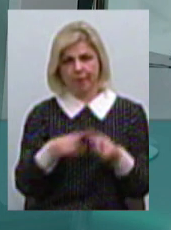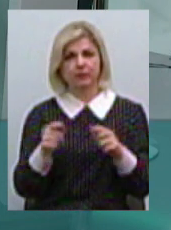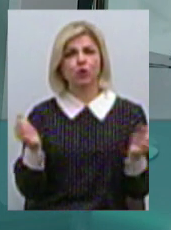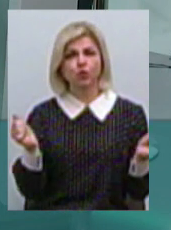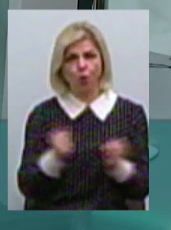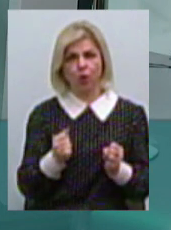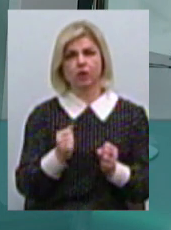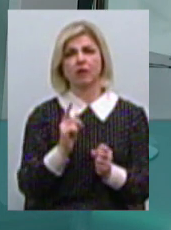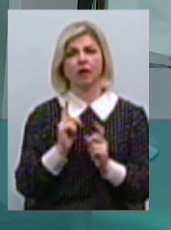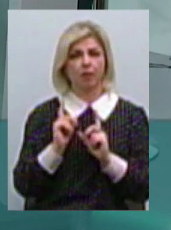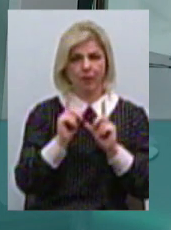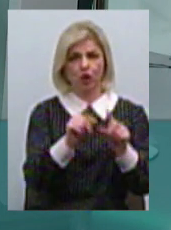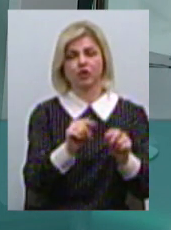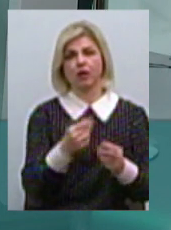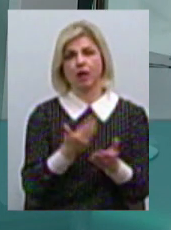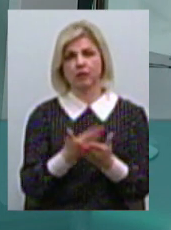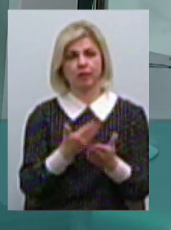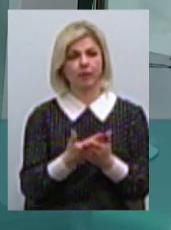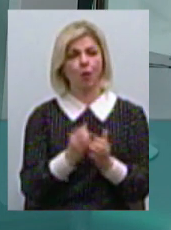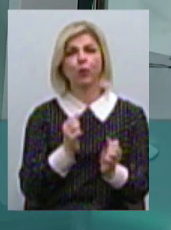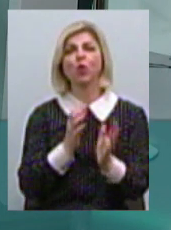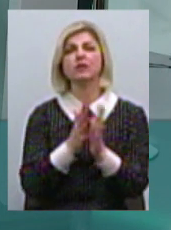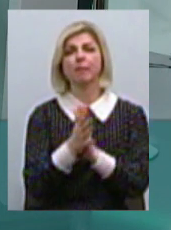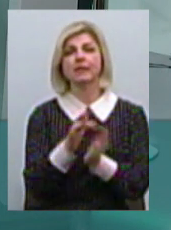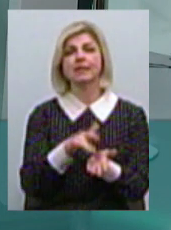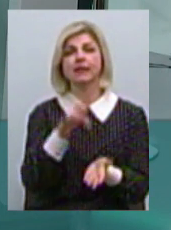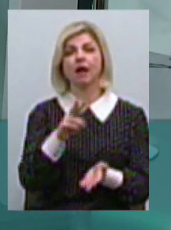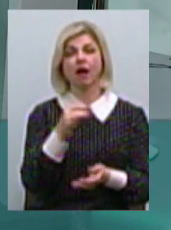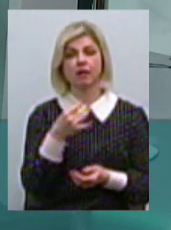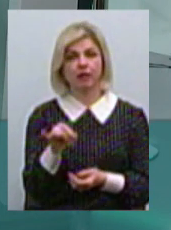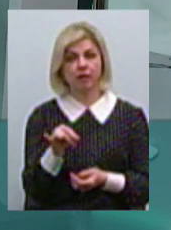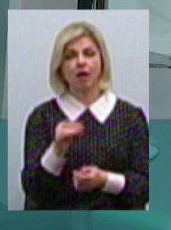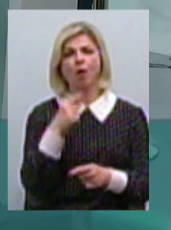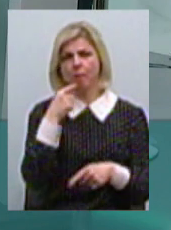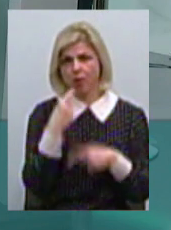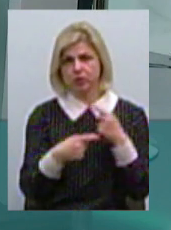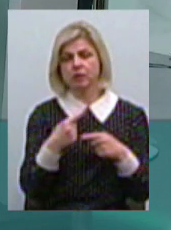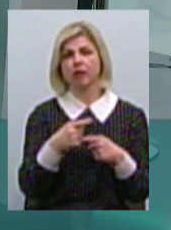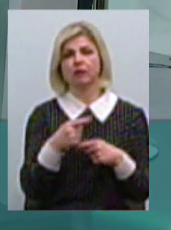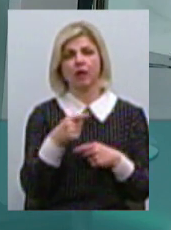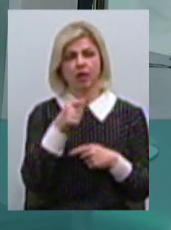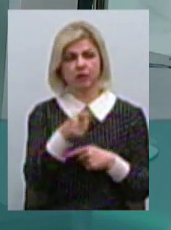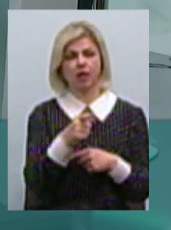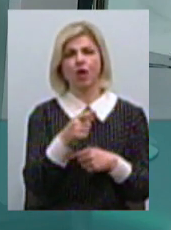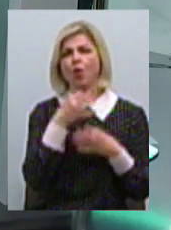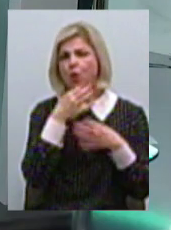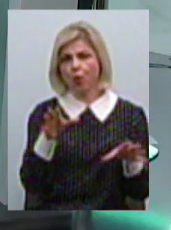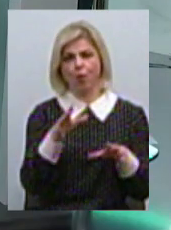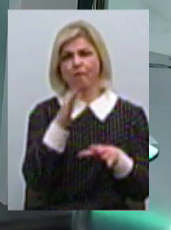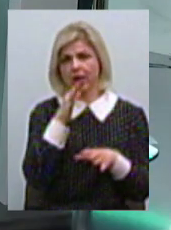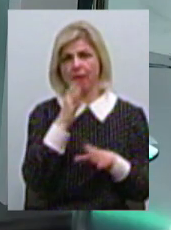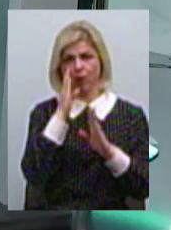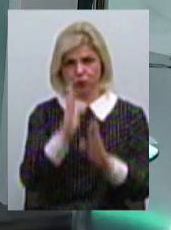дану дорогу, тому що, наприклад, проспект Центральний, який постійно, особливо в темну пору доби,